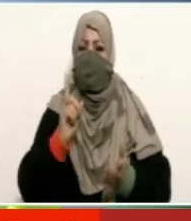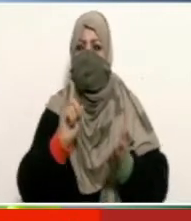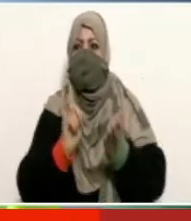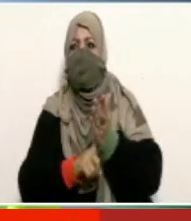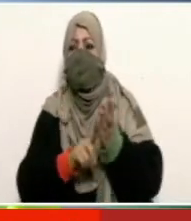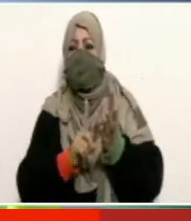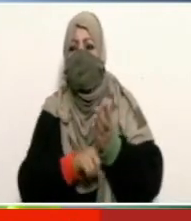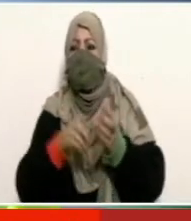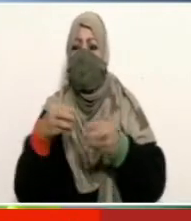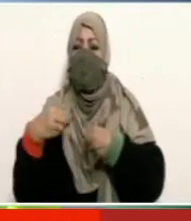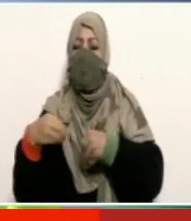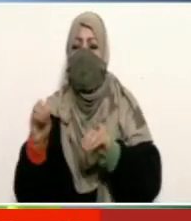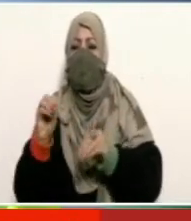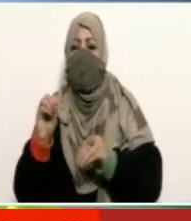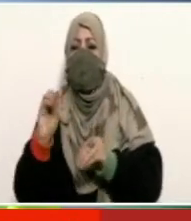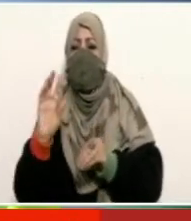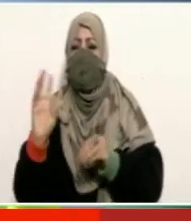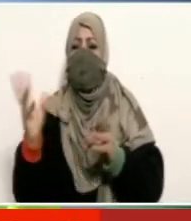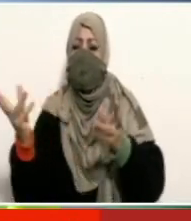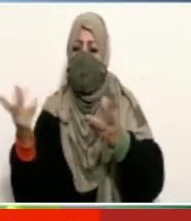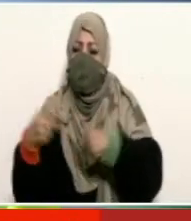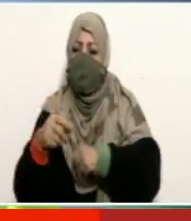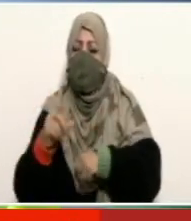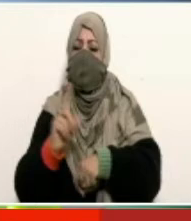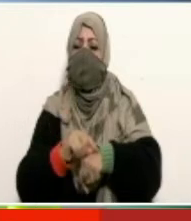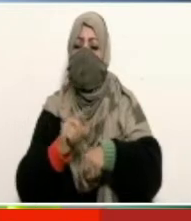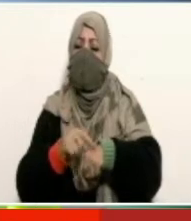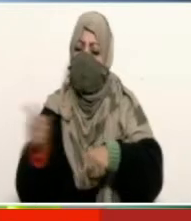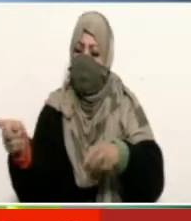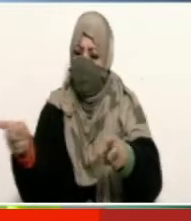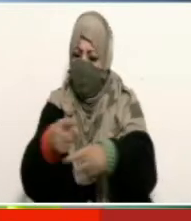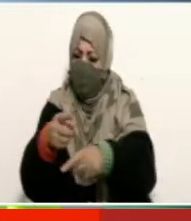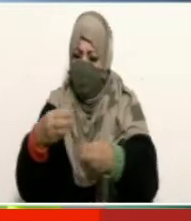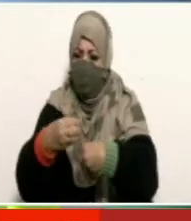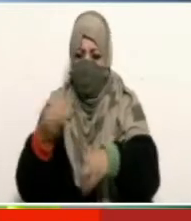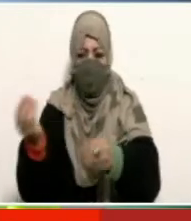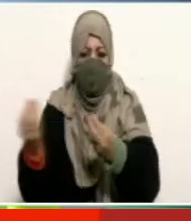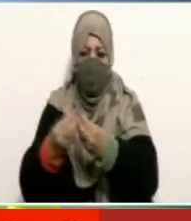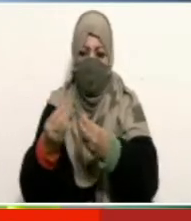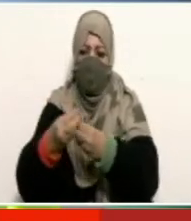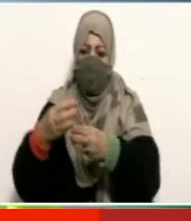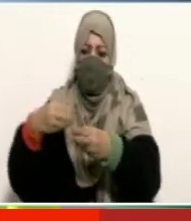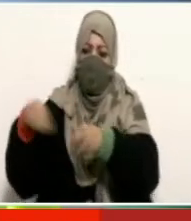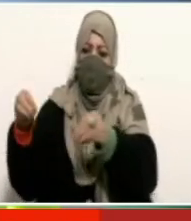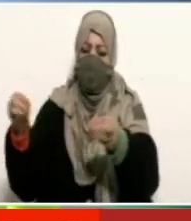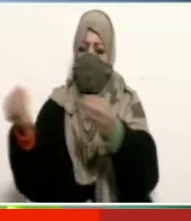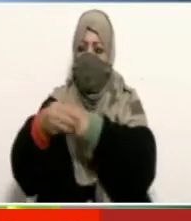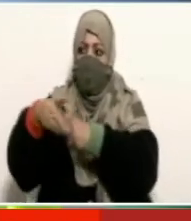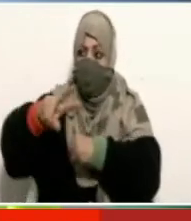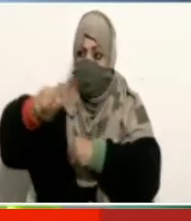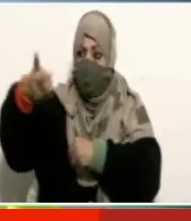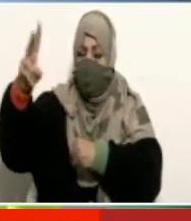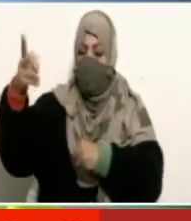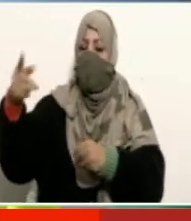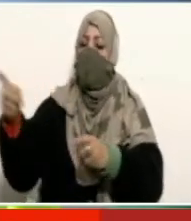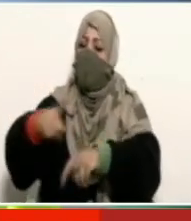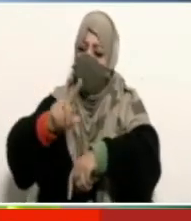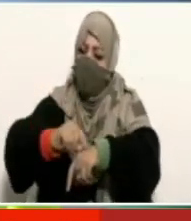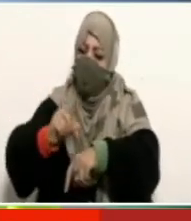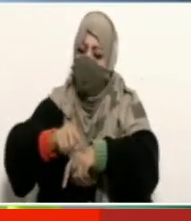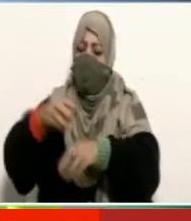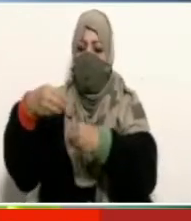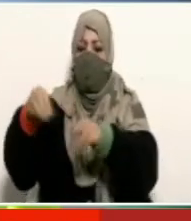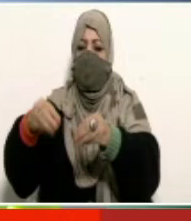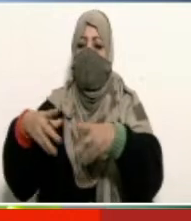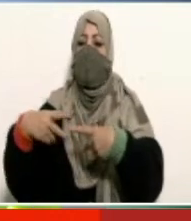إلا بعضهم لبعض، فيجوز أن يبيع بعضهم لبعض لا لغيرهم، فهذا أمر آخر. لكن فهنا يجوز البيع،